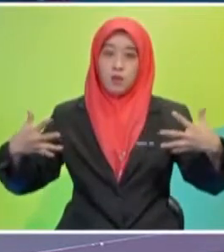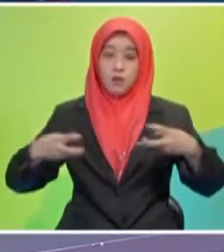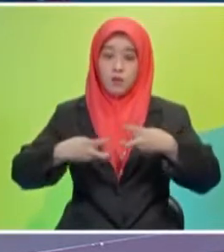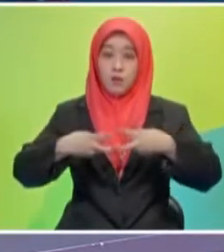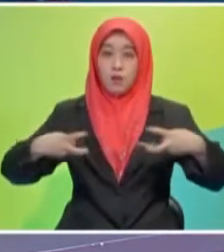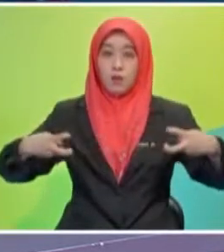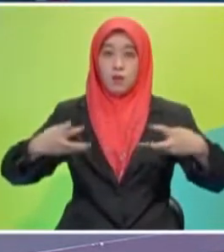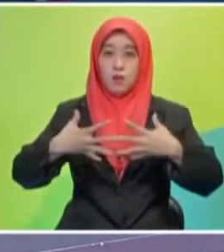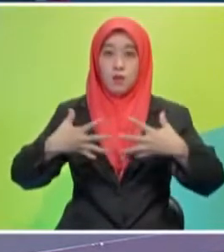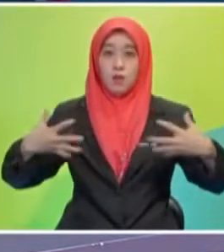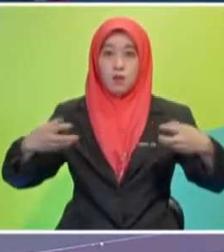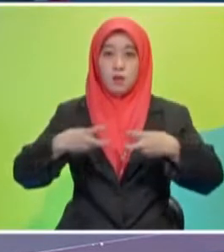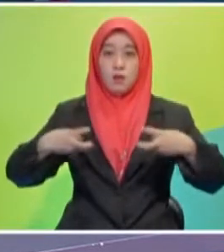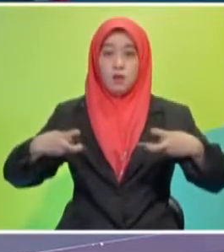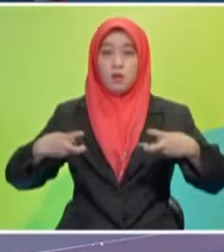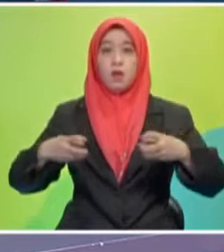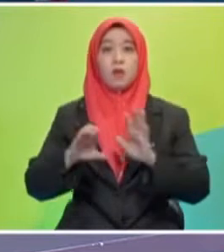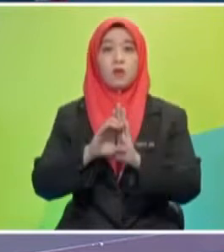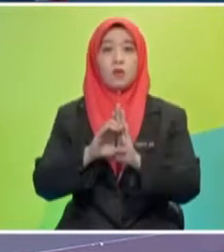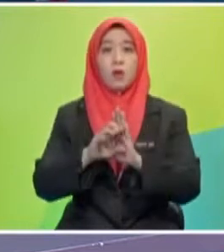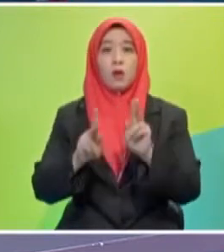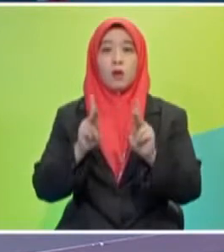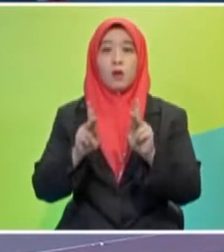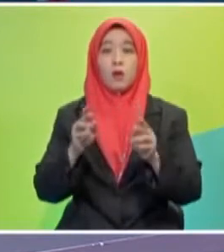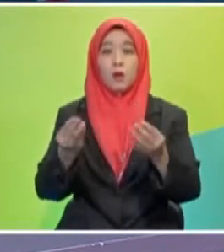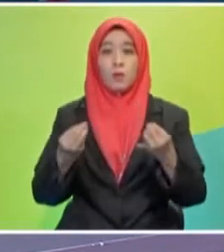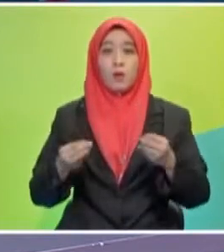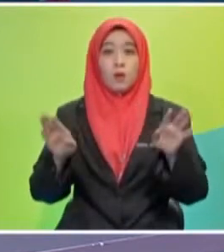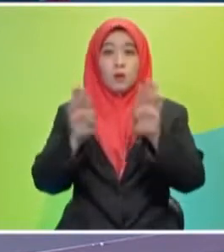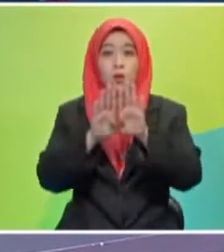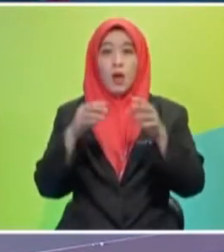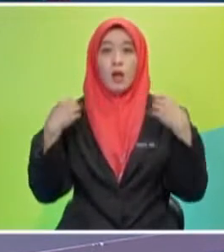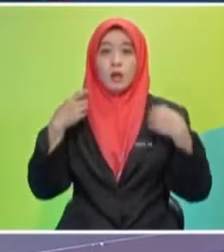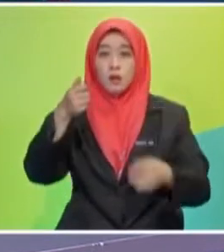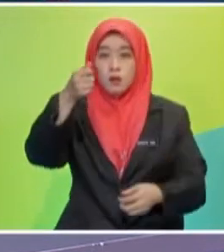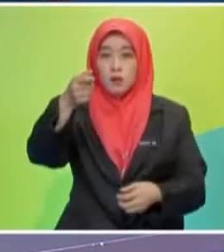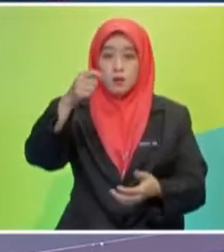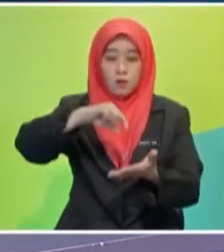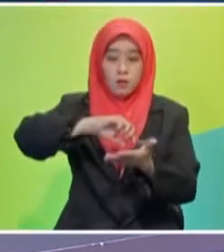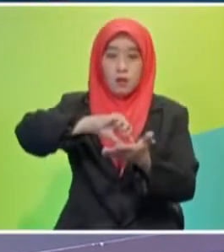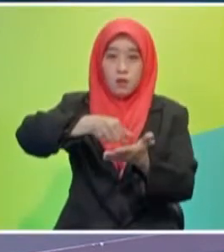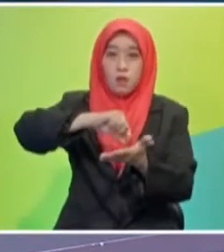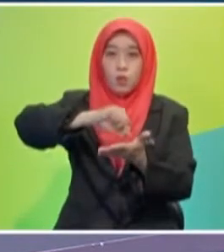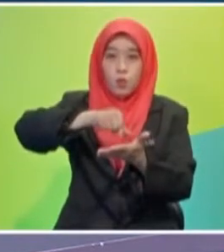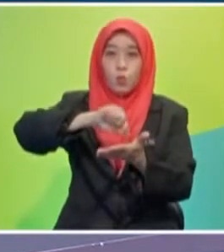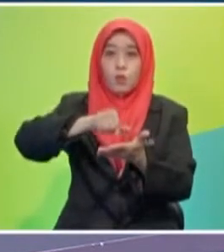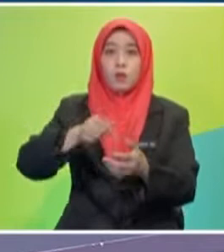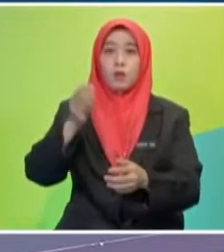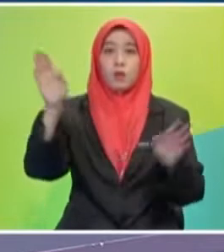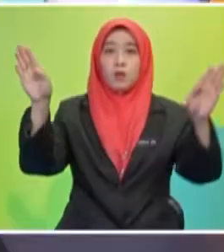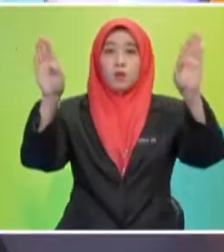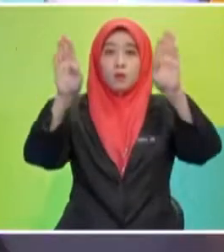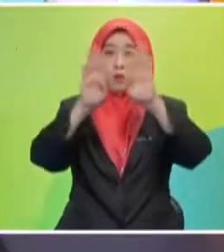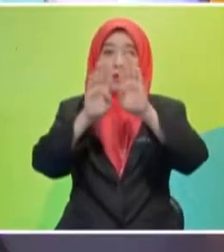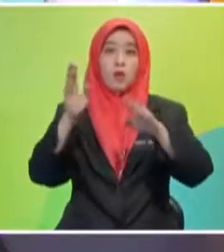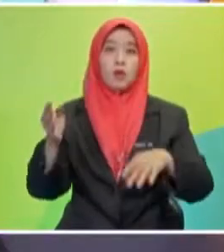rumah untuk kalau Dina tutup dan tekan buta ada kawannya jauh dia tutup macam Iman pegang